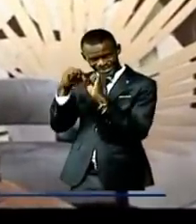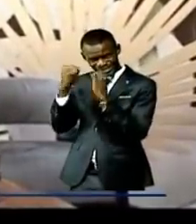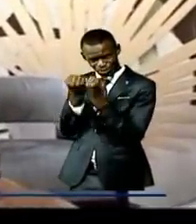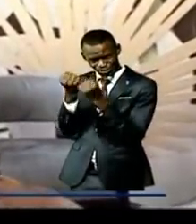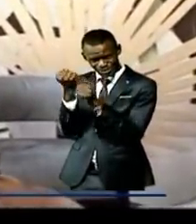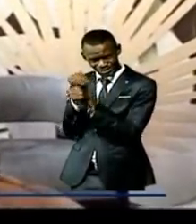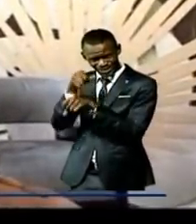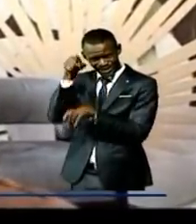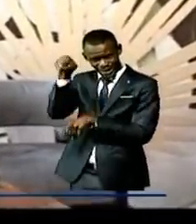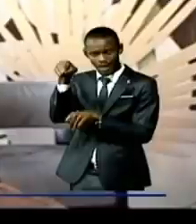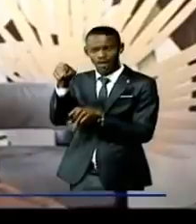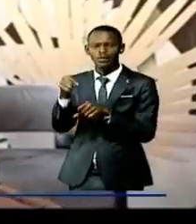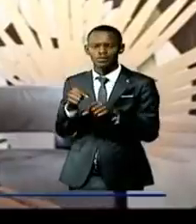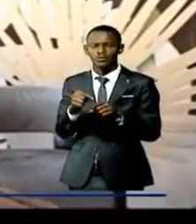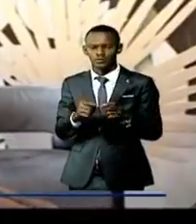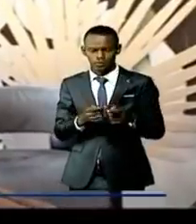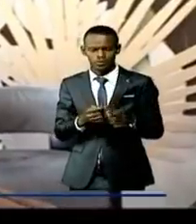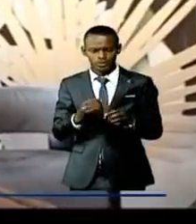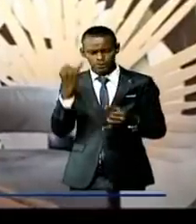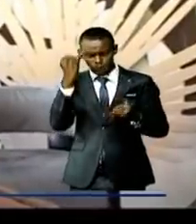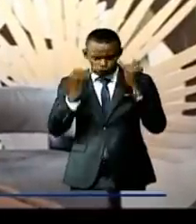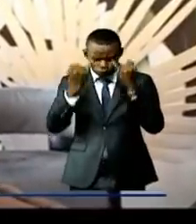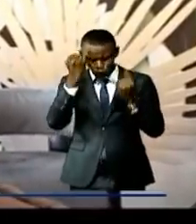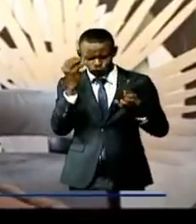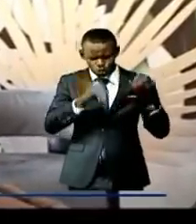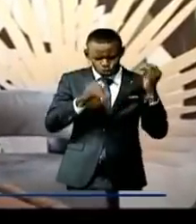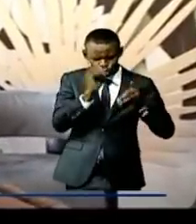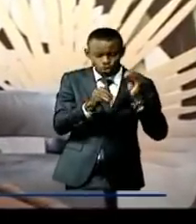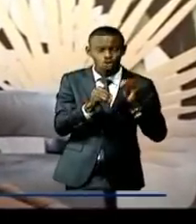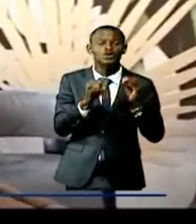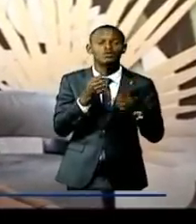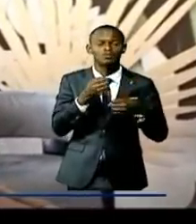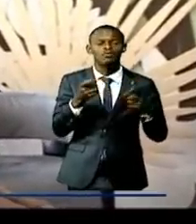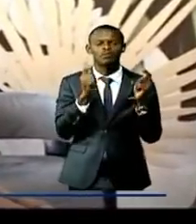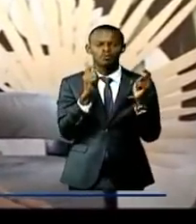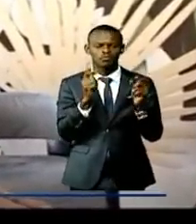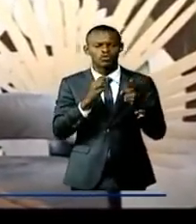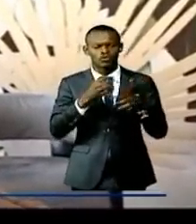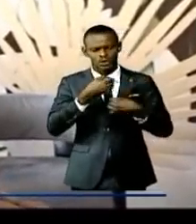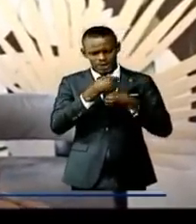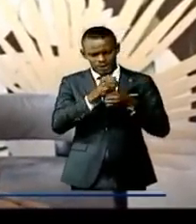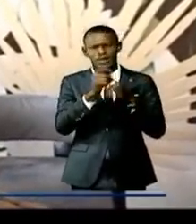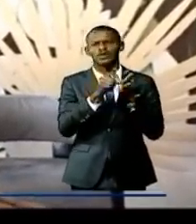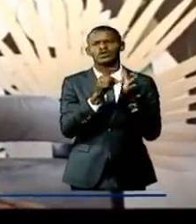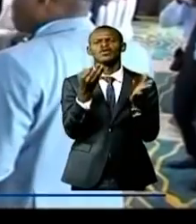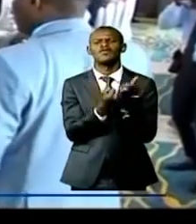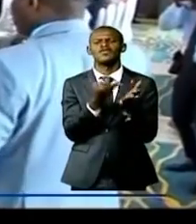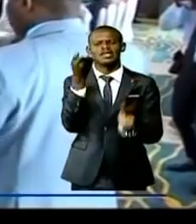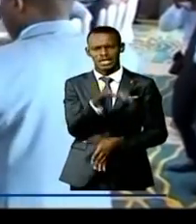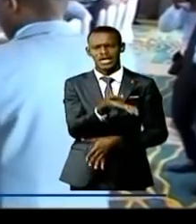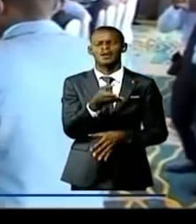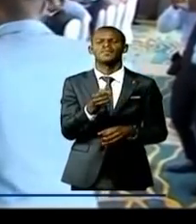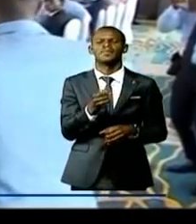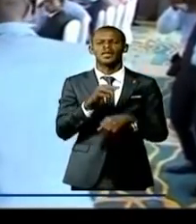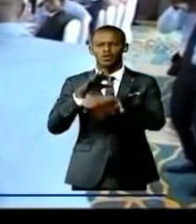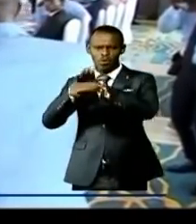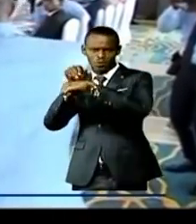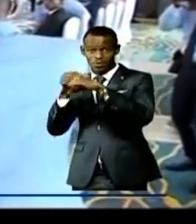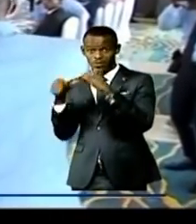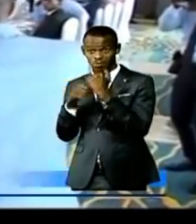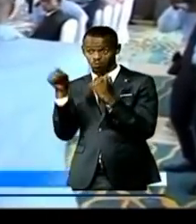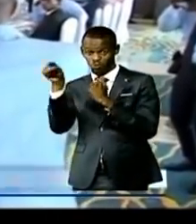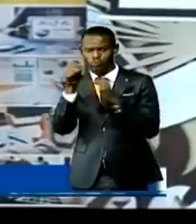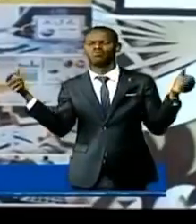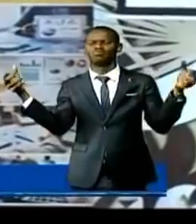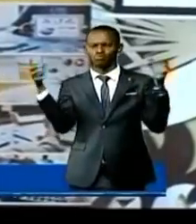donner la compréhension nécessaire aux différents opérateurs économiques qui étaient autour de nous lors de cette matinée fiscale. Ce genre de rencontre